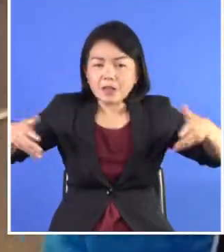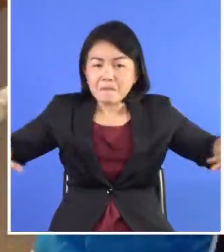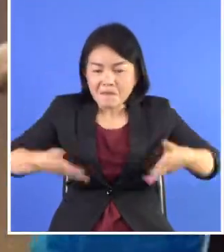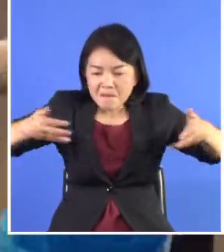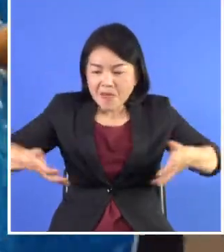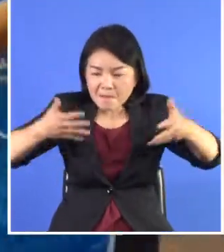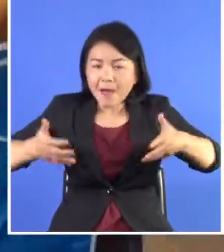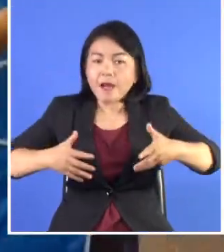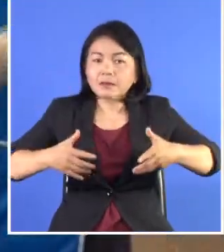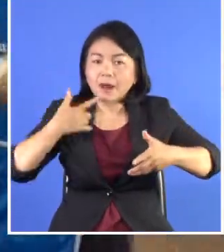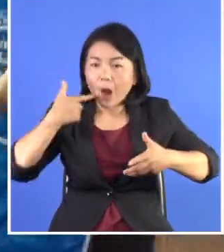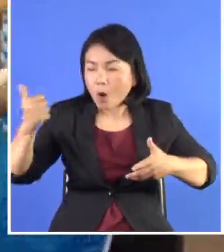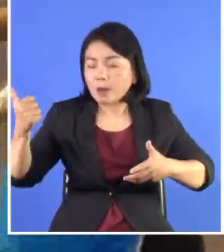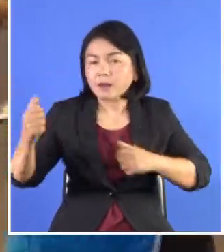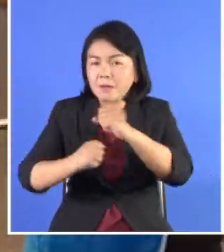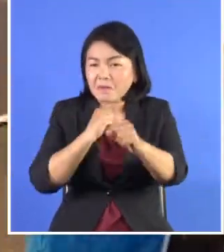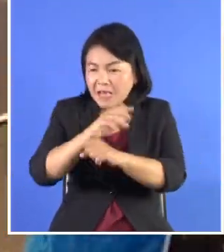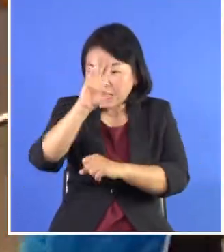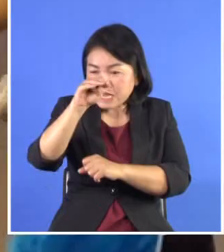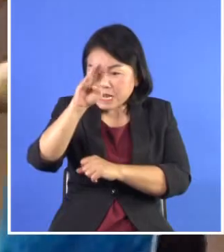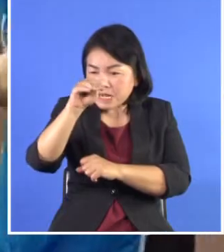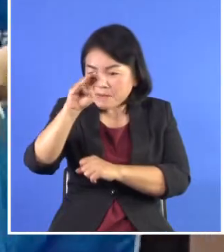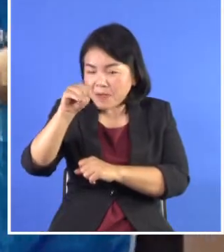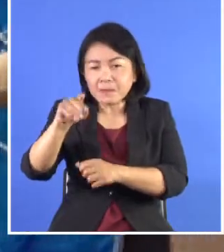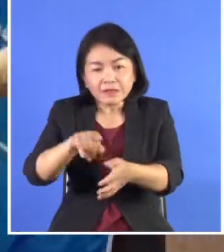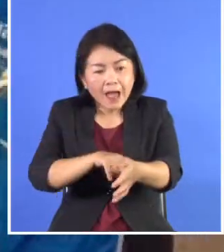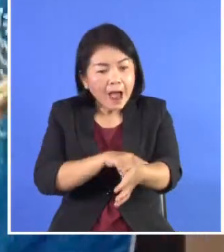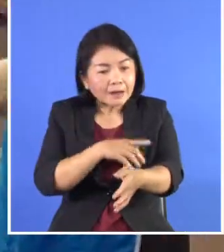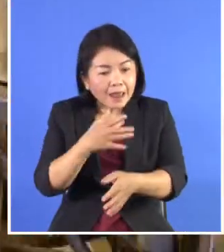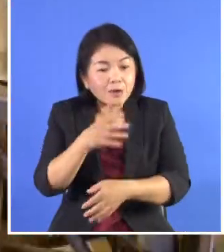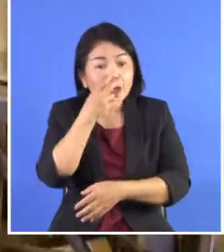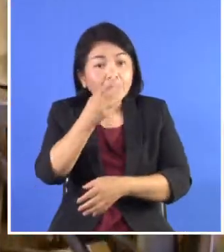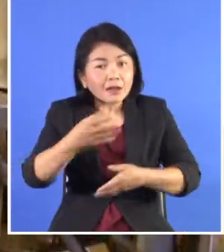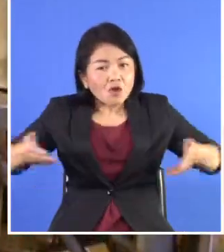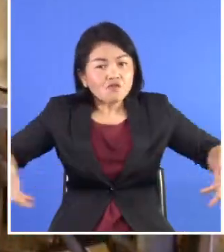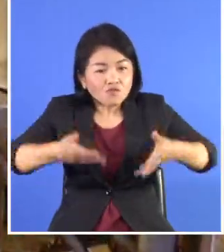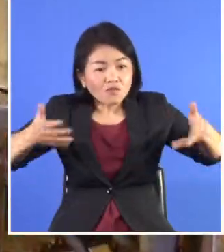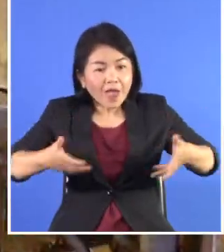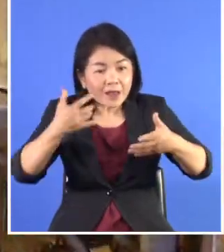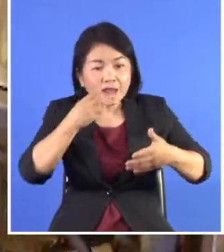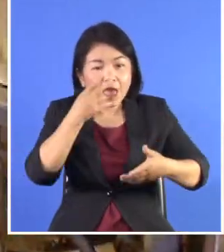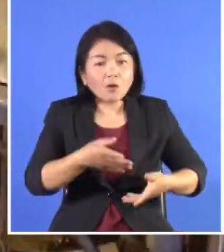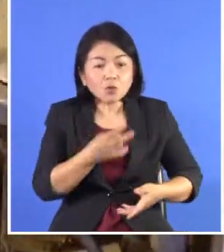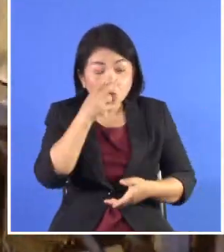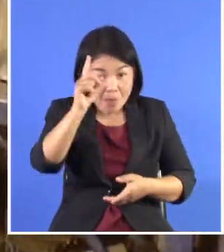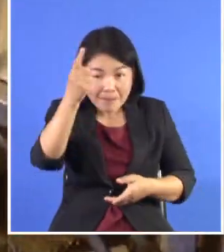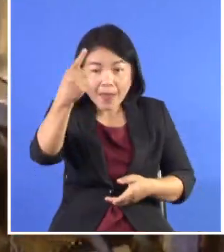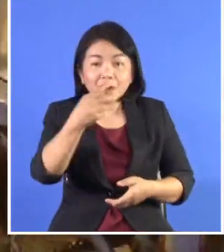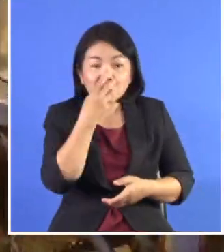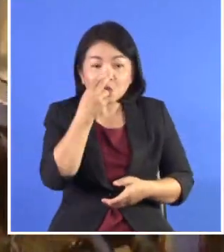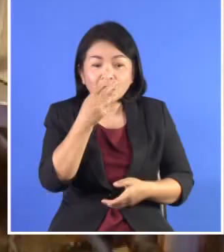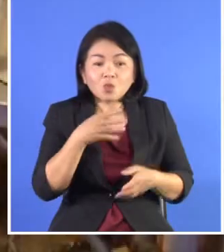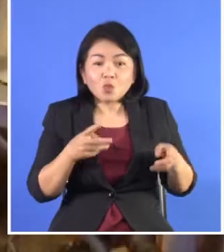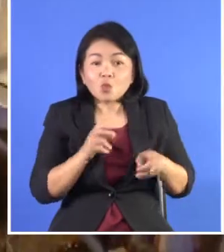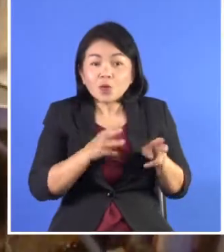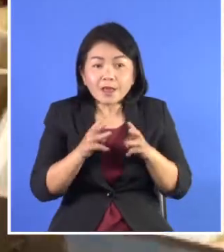อร่อยระดับ40ปีไปนี่เมื่อสักครู่นี้เห็นตะหลิวบินหรือยังพี่แป๊ะดูไม่ทันดูใหม่นี่ค่ะ